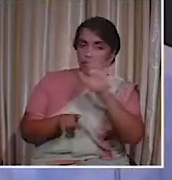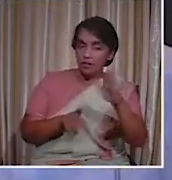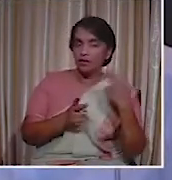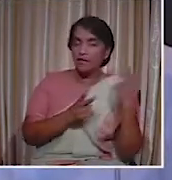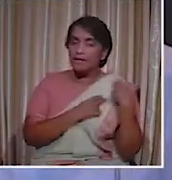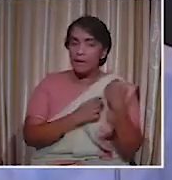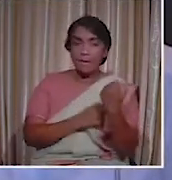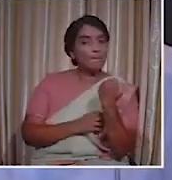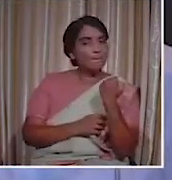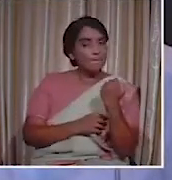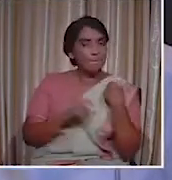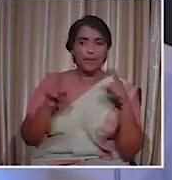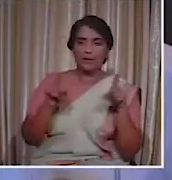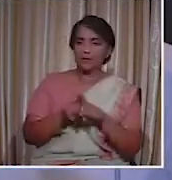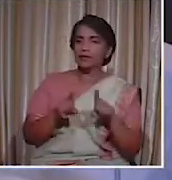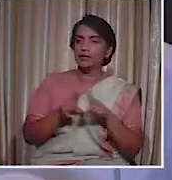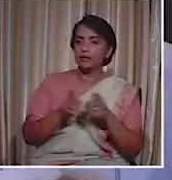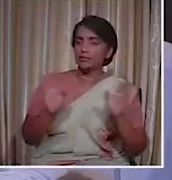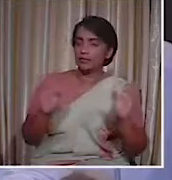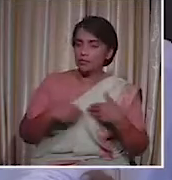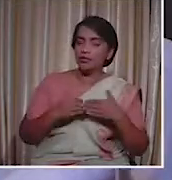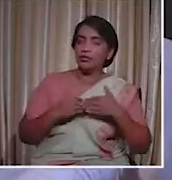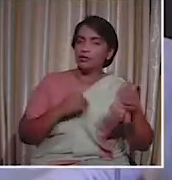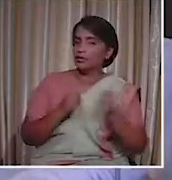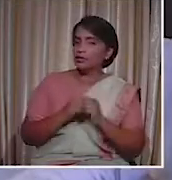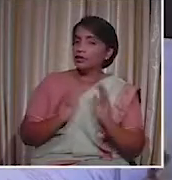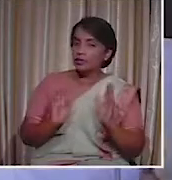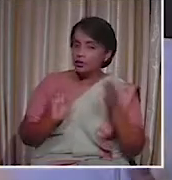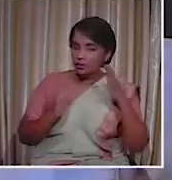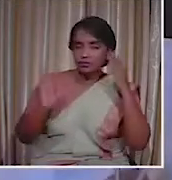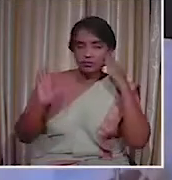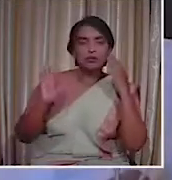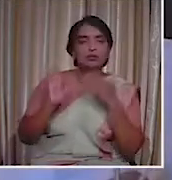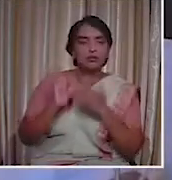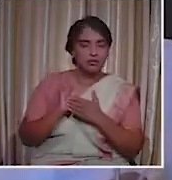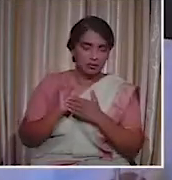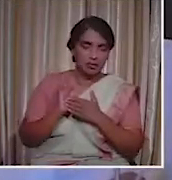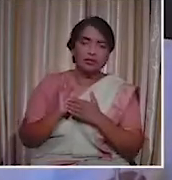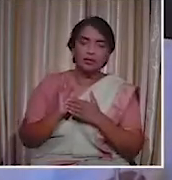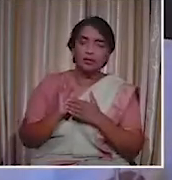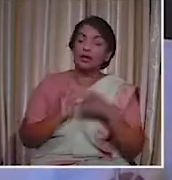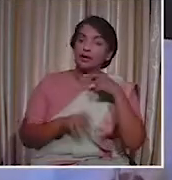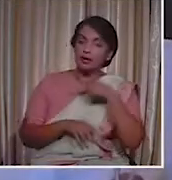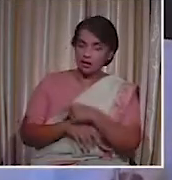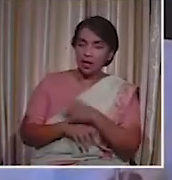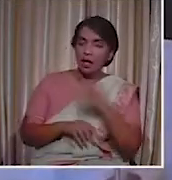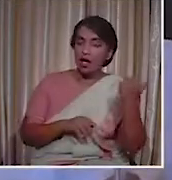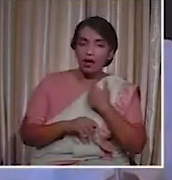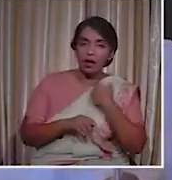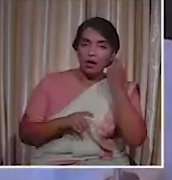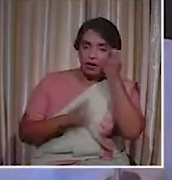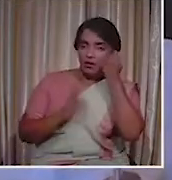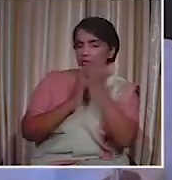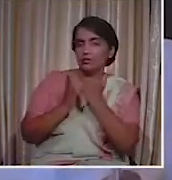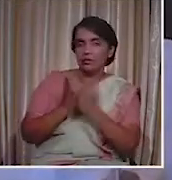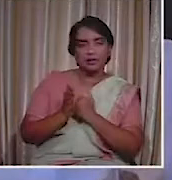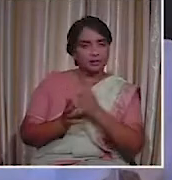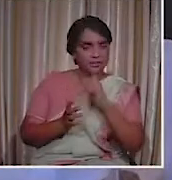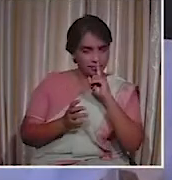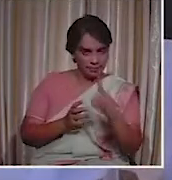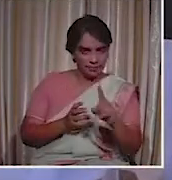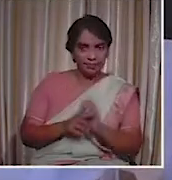ඇති බලතලාකාරියන් තවදුරටත් ක්‍රියාත්මක කිරීම ගැනද මෙහි අලුත් යෝජනාවල් ඉදිරිපත් කළ